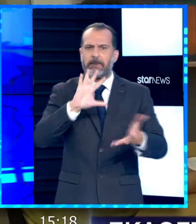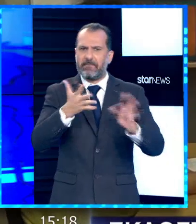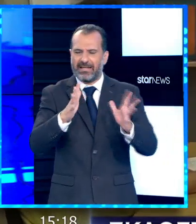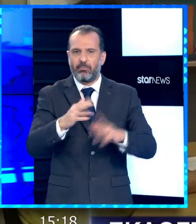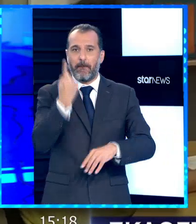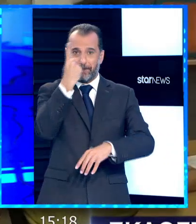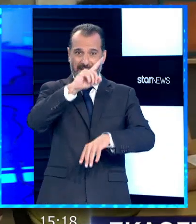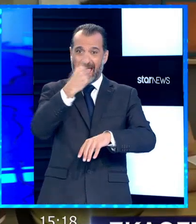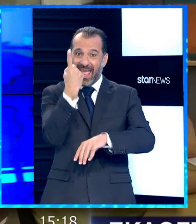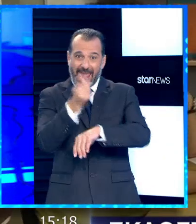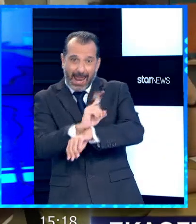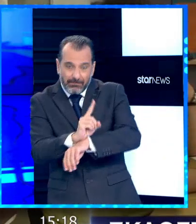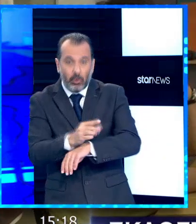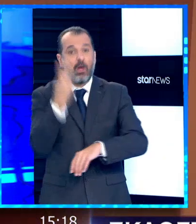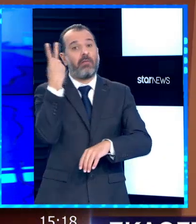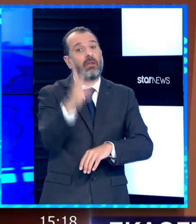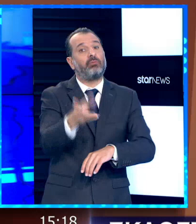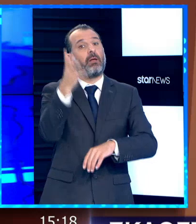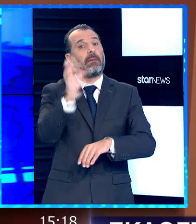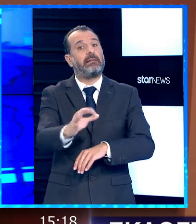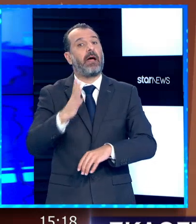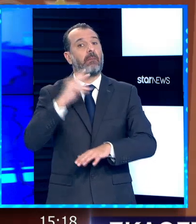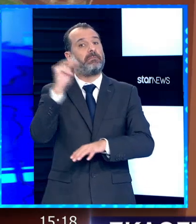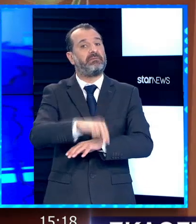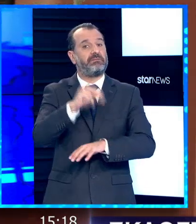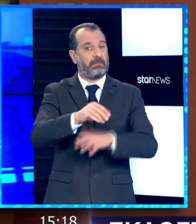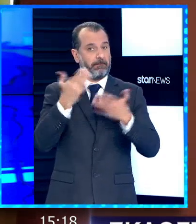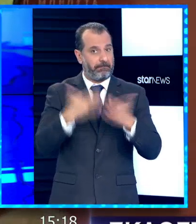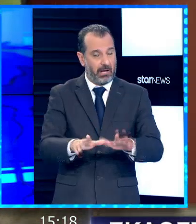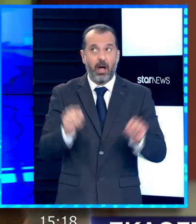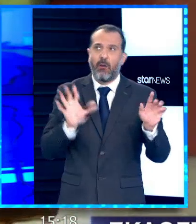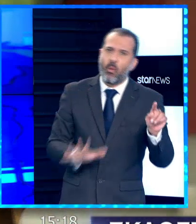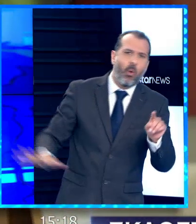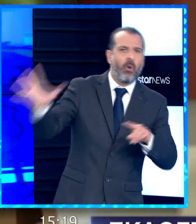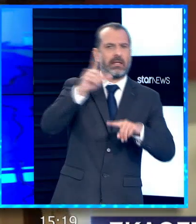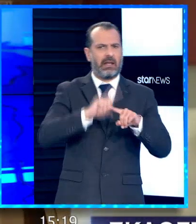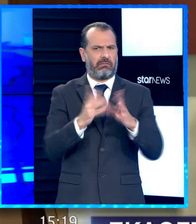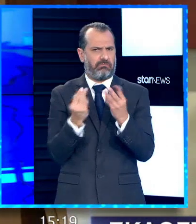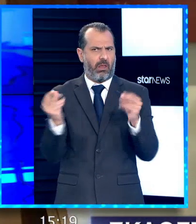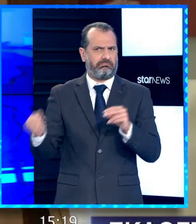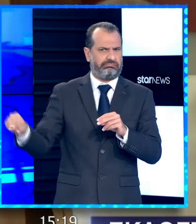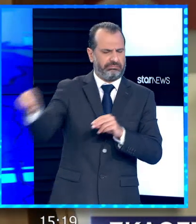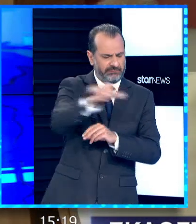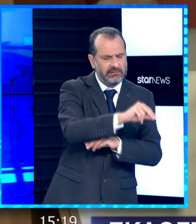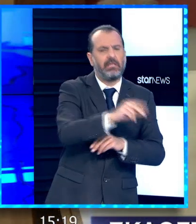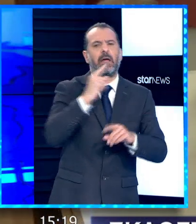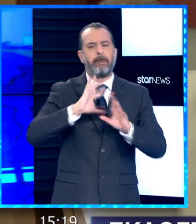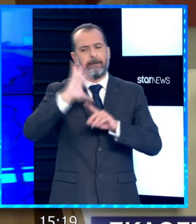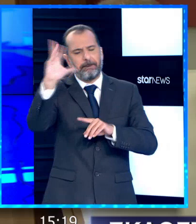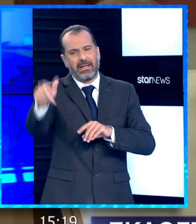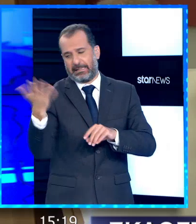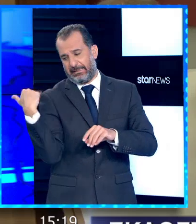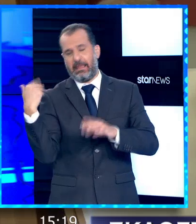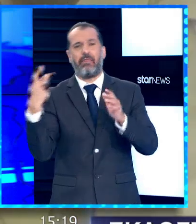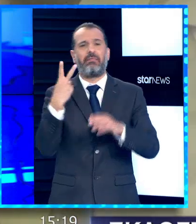250 ψήφοι ανά λεπτό. Οι εκτιμήσεις από τα 570 εκλογικά κέντρα σε όλη τη χώρα είναι πως μέχρι και τις 2 και 4 το μεσημέρι είχαν